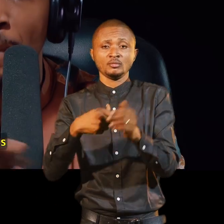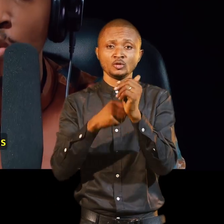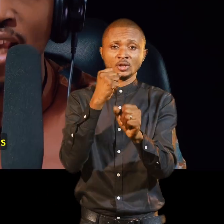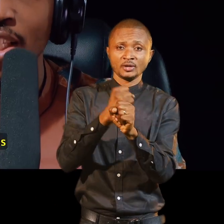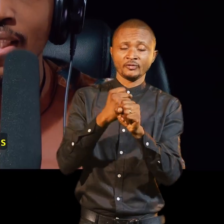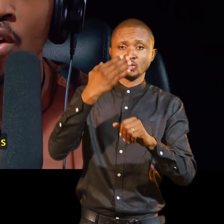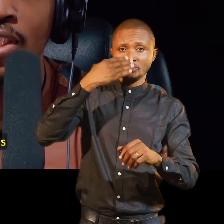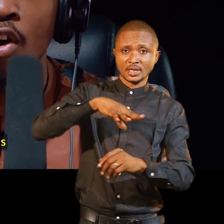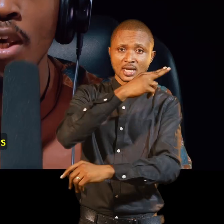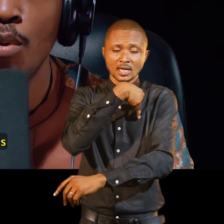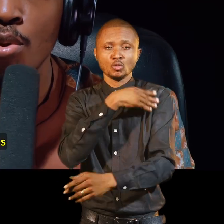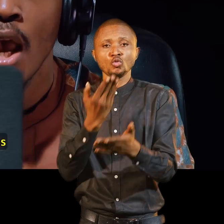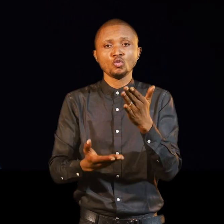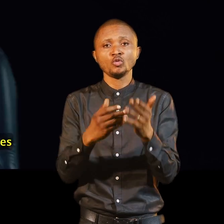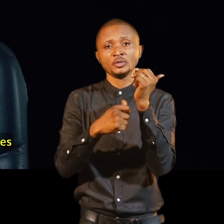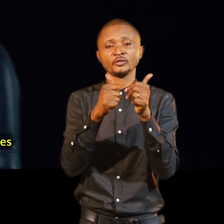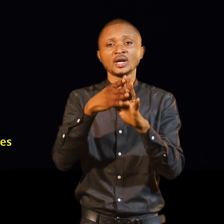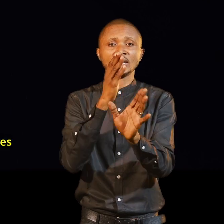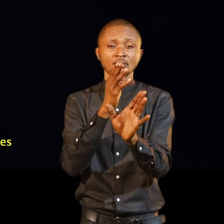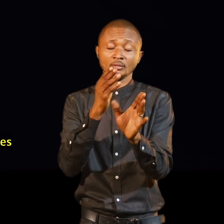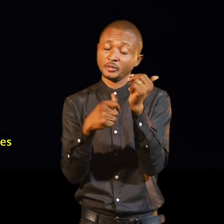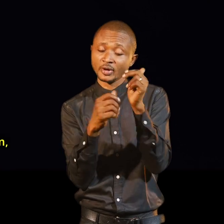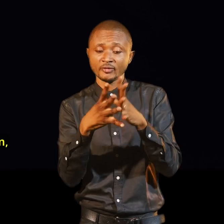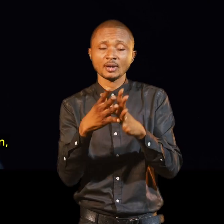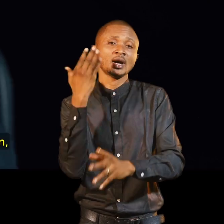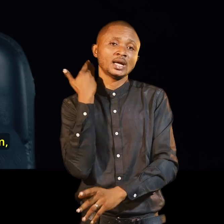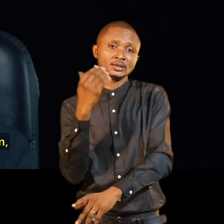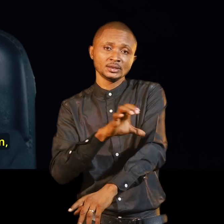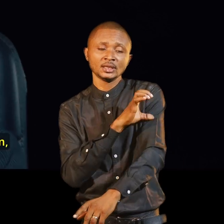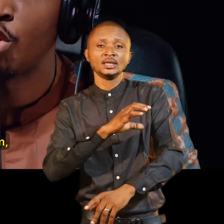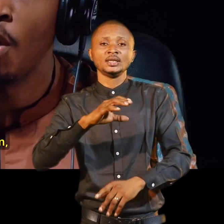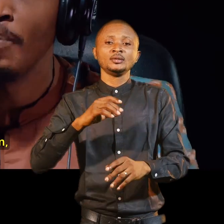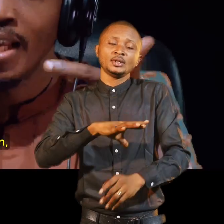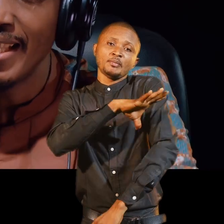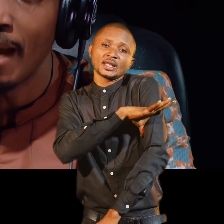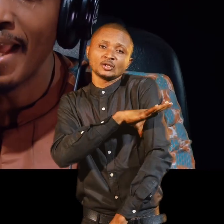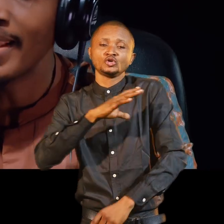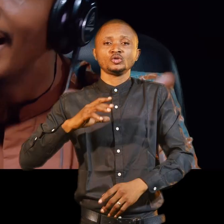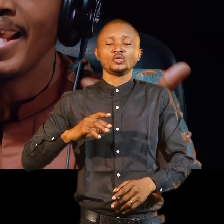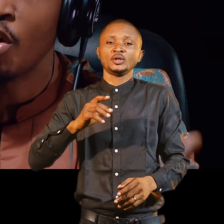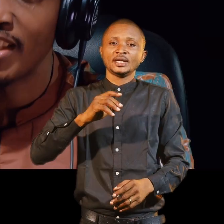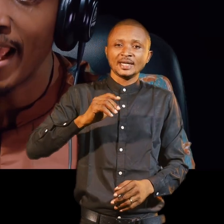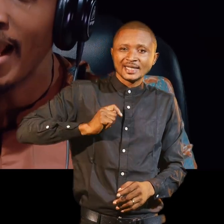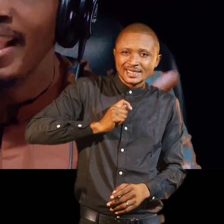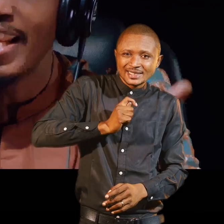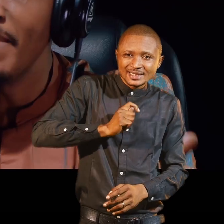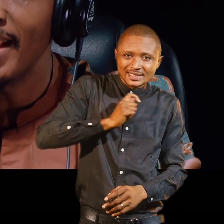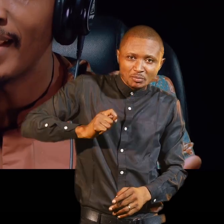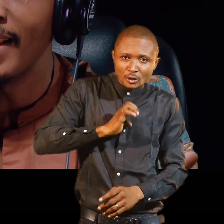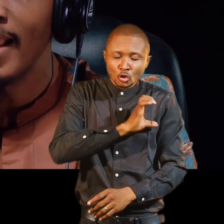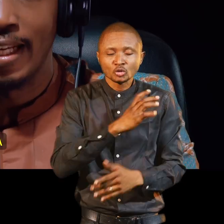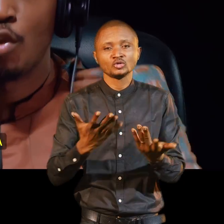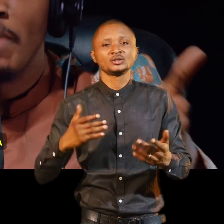munganga, bantu babijibu ba kumiatanu nyitanu nyikupita, wajini masama makola bu hypertension, diabète, cancer,